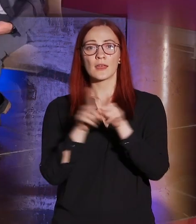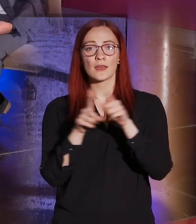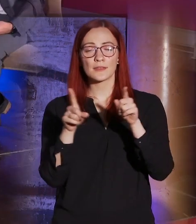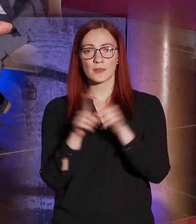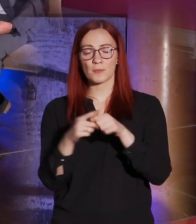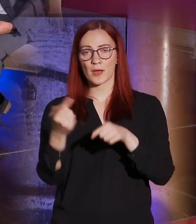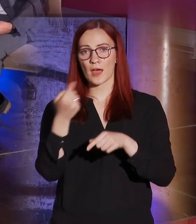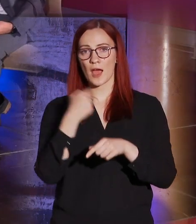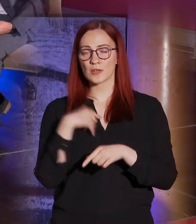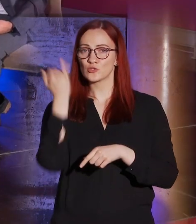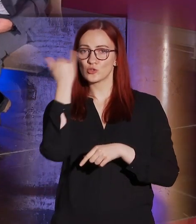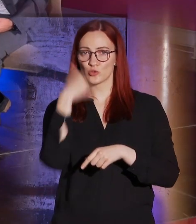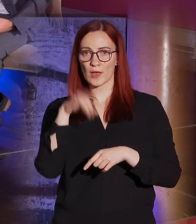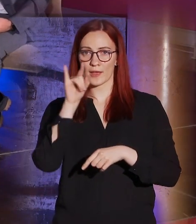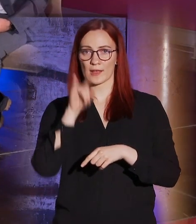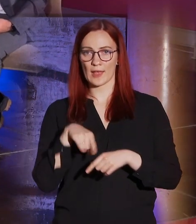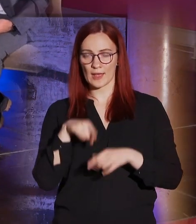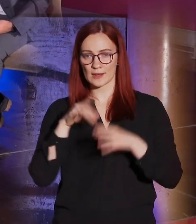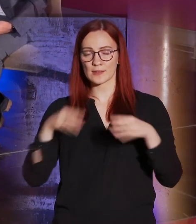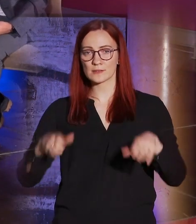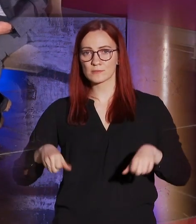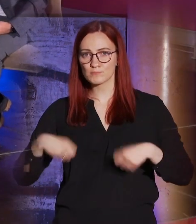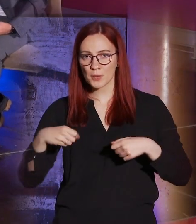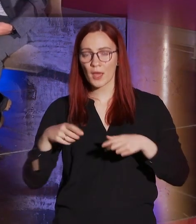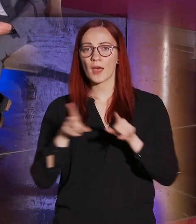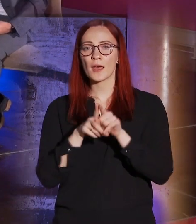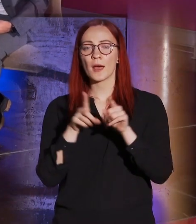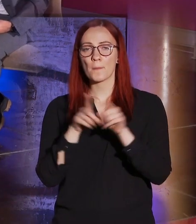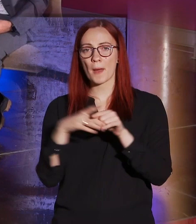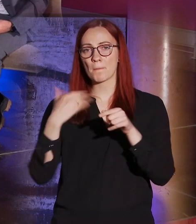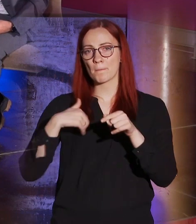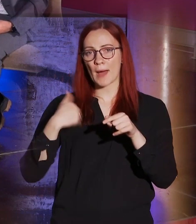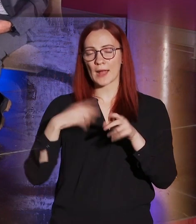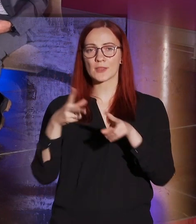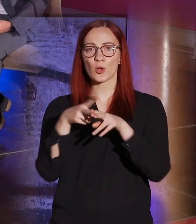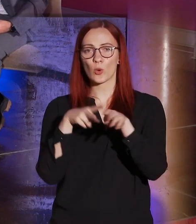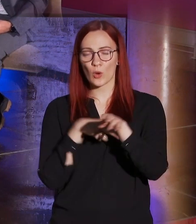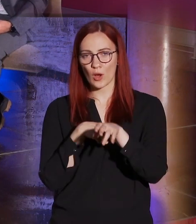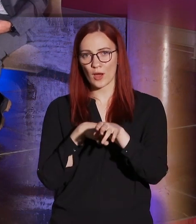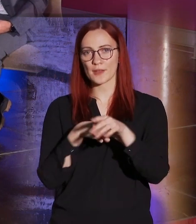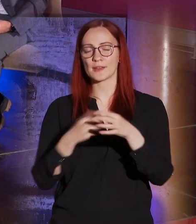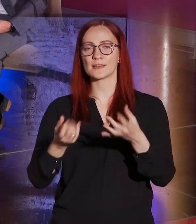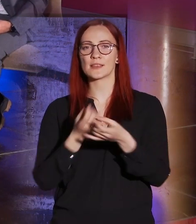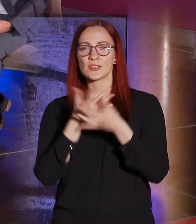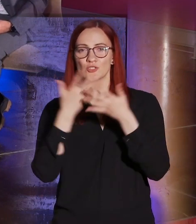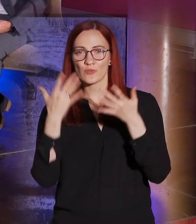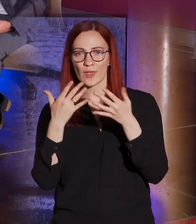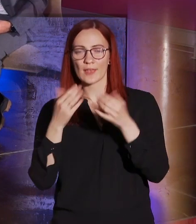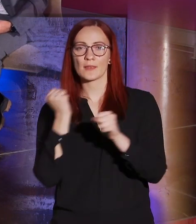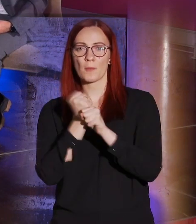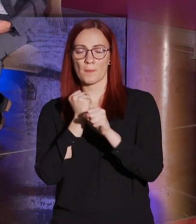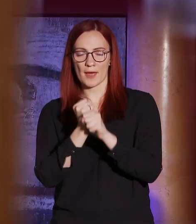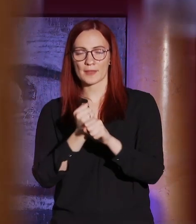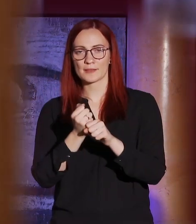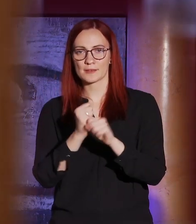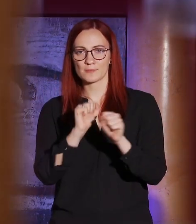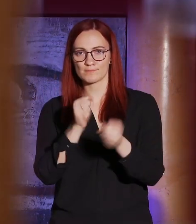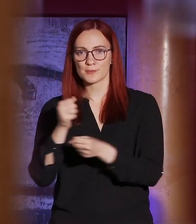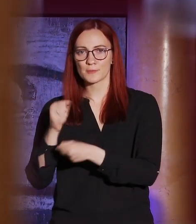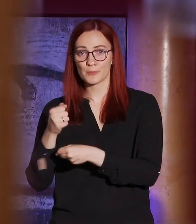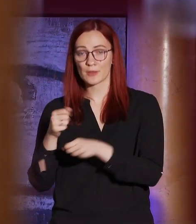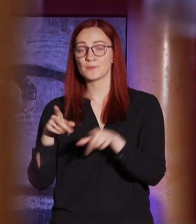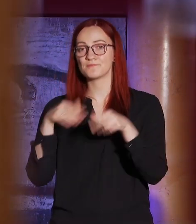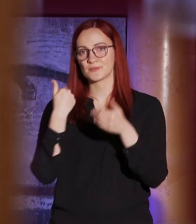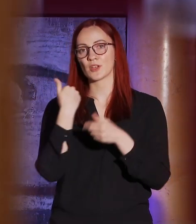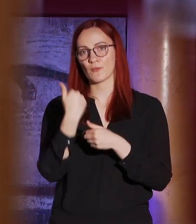su juodom kelnėm, baltom kojinėm ir šviesiais sportiniais bateliais. Tai yra garsinis